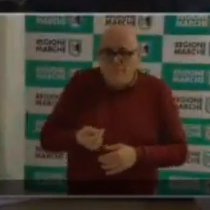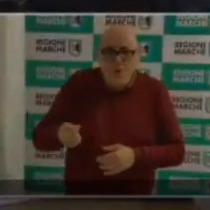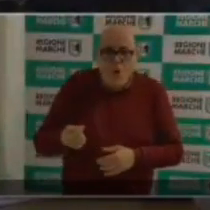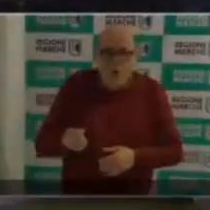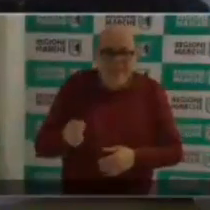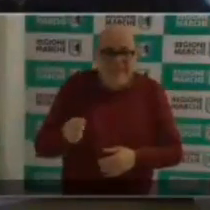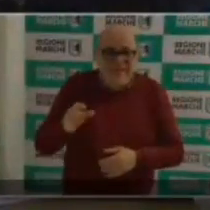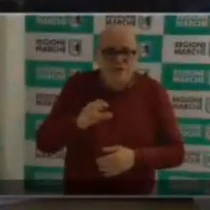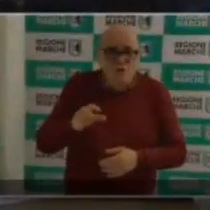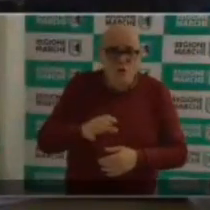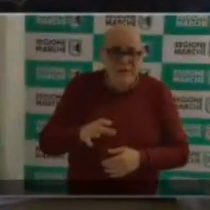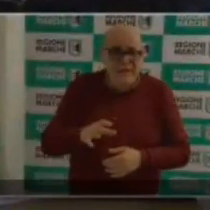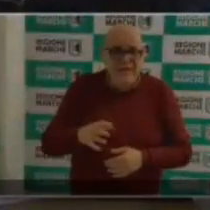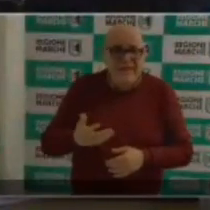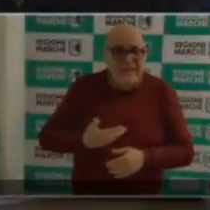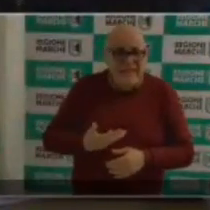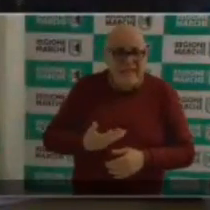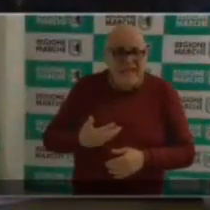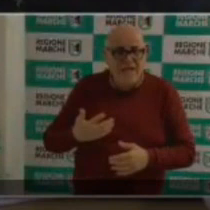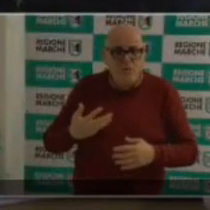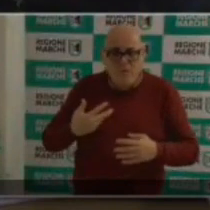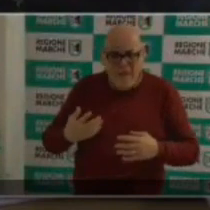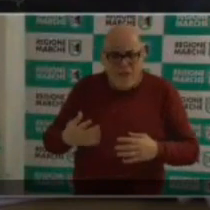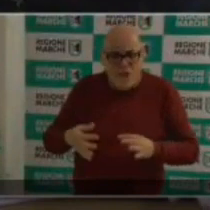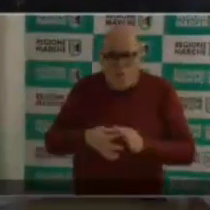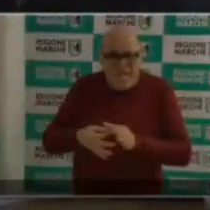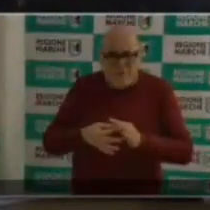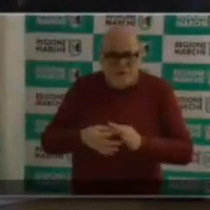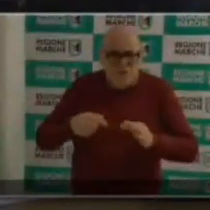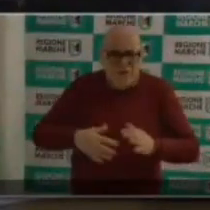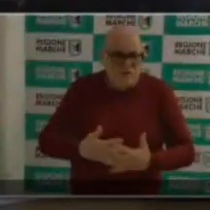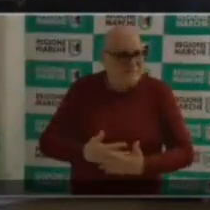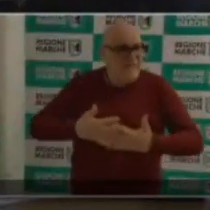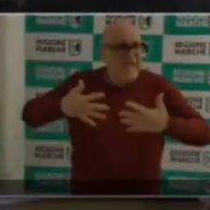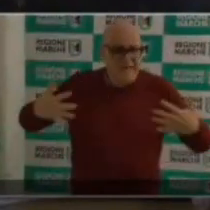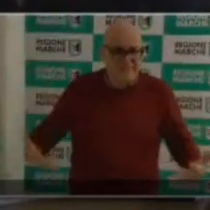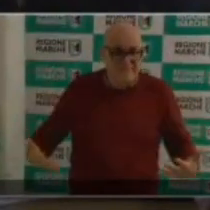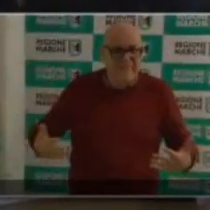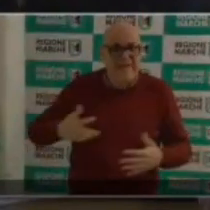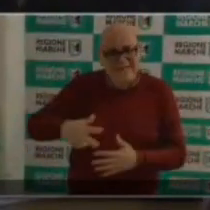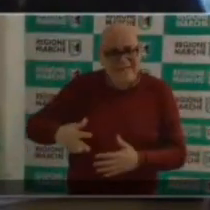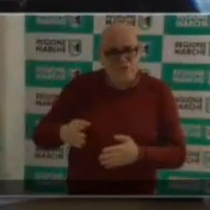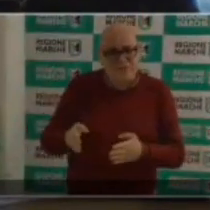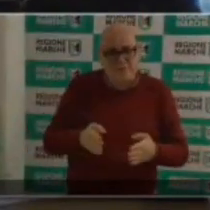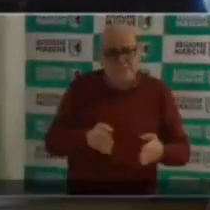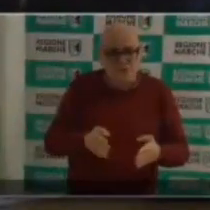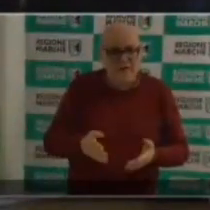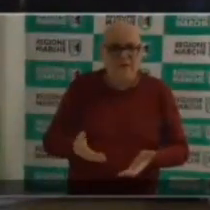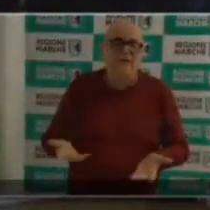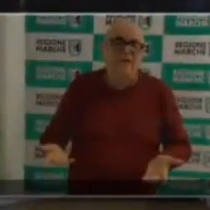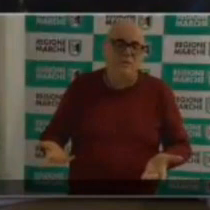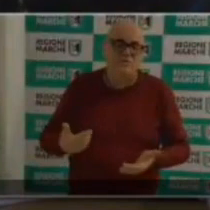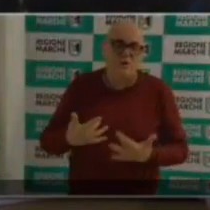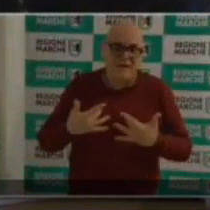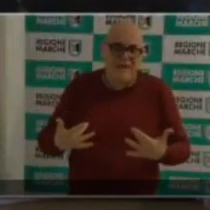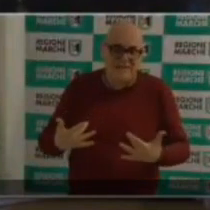di collaborazione così ampia fra tutte le associazioni del terzo settore, e questo va dato atto sia alla lungimiranza della regione che del